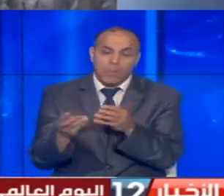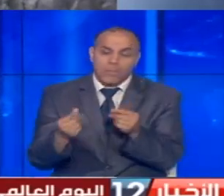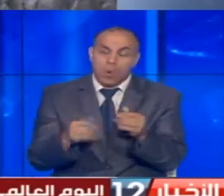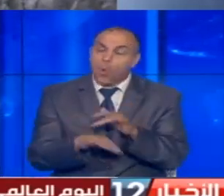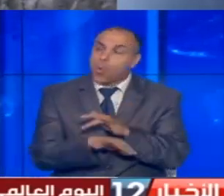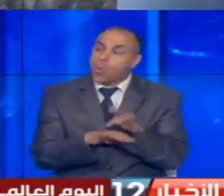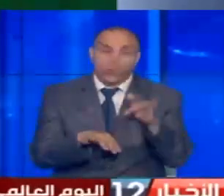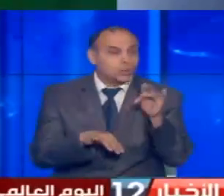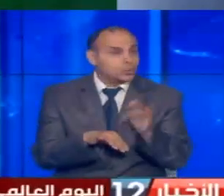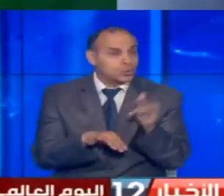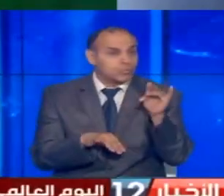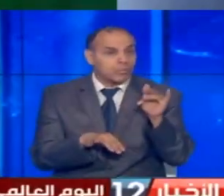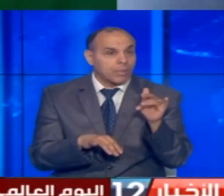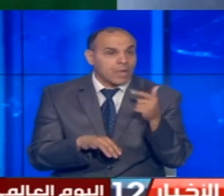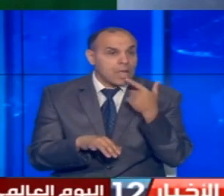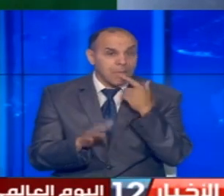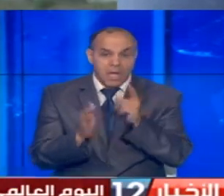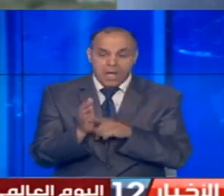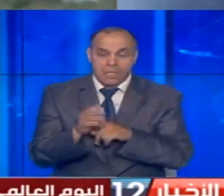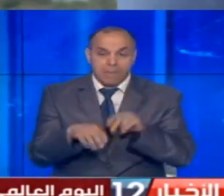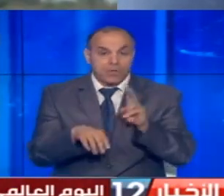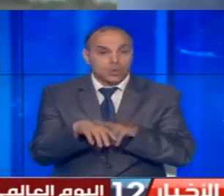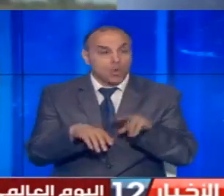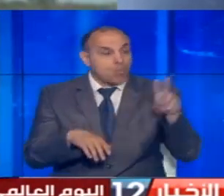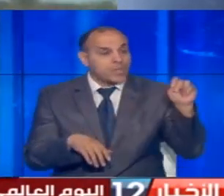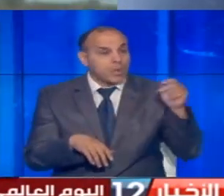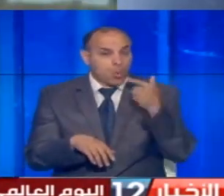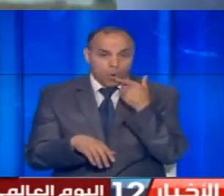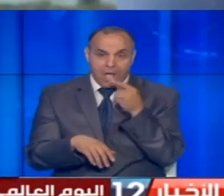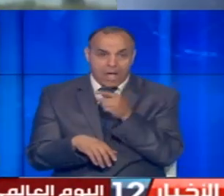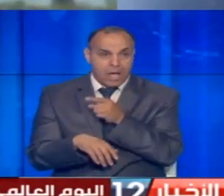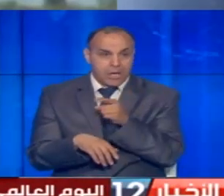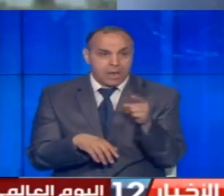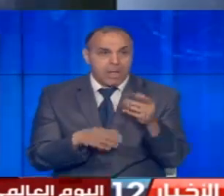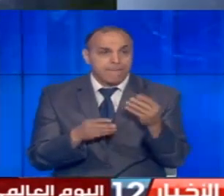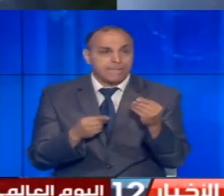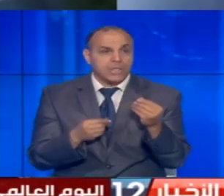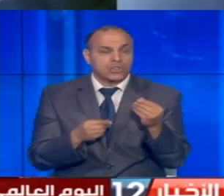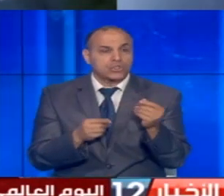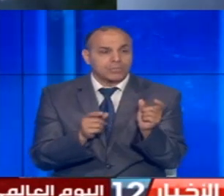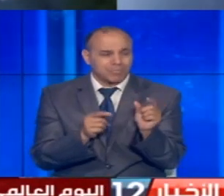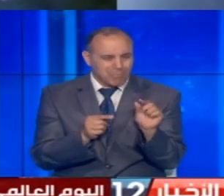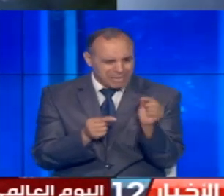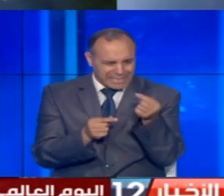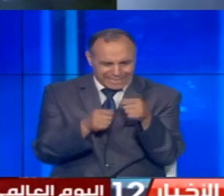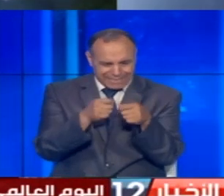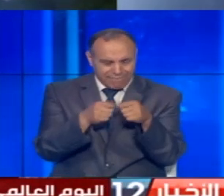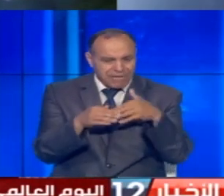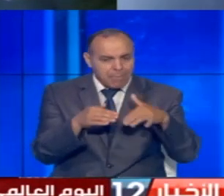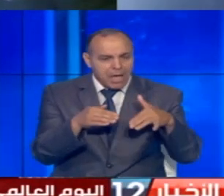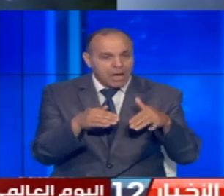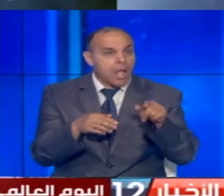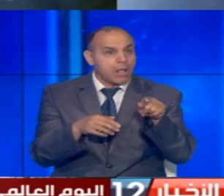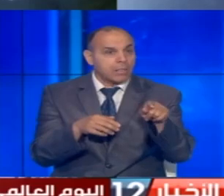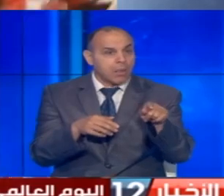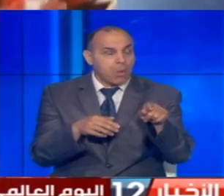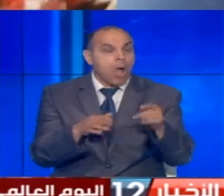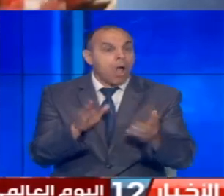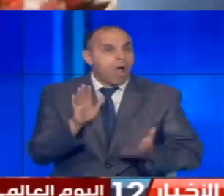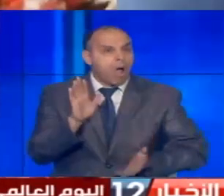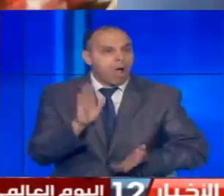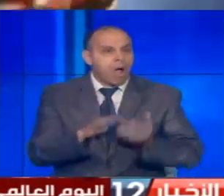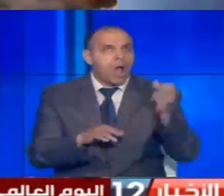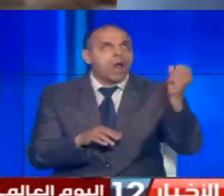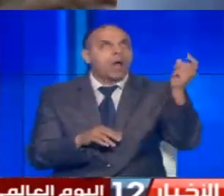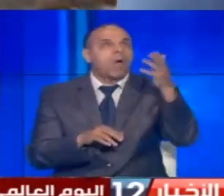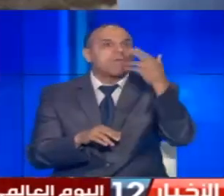بشكل مدمر. وهو ما يؤكده أنطونيو غوتيريس قائلاً إن عدد الجزيئات البلاستيكية في البحار أصبح يفوق عدد النجوم